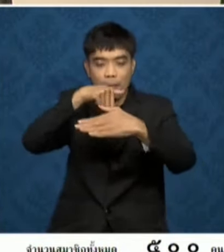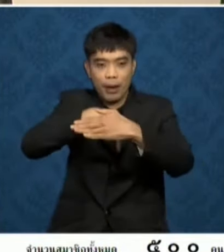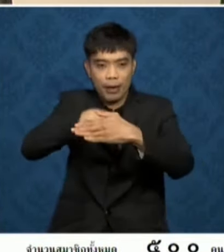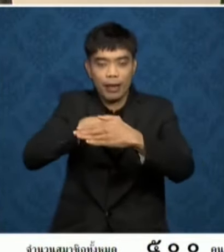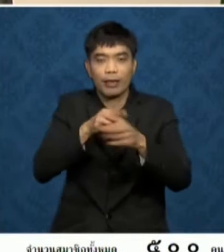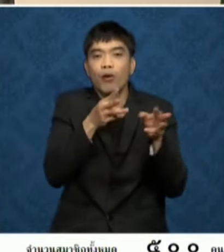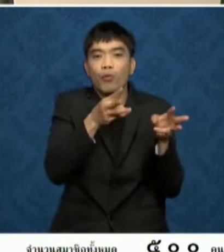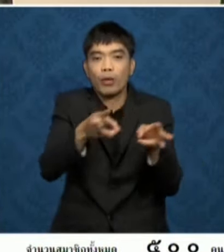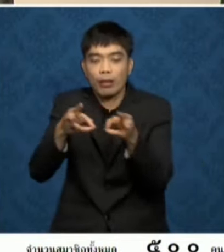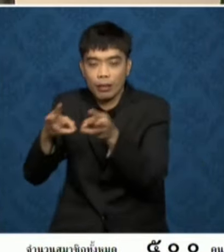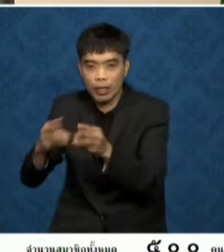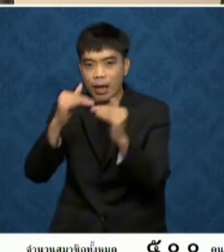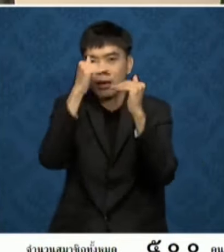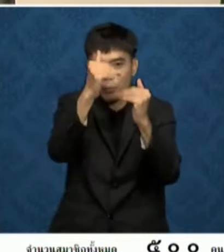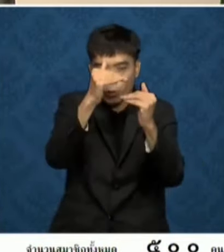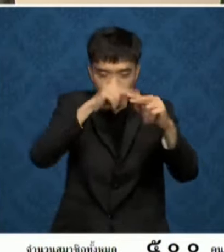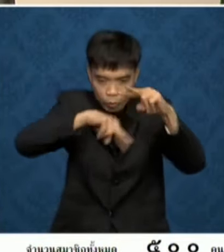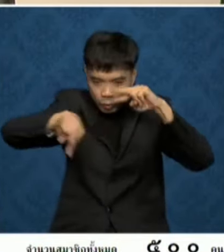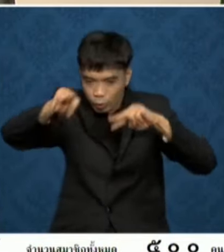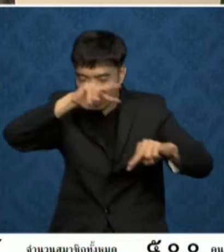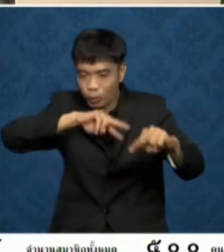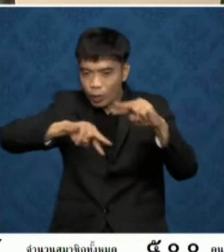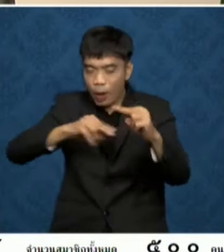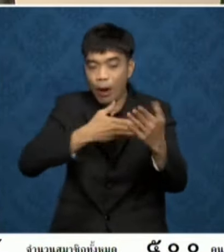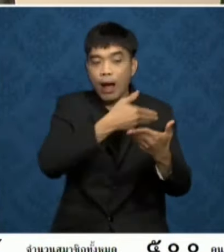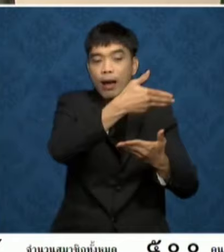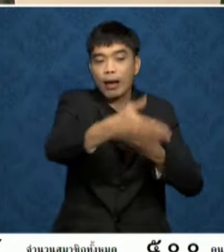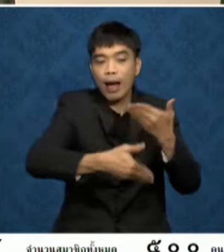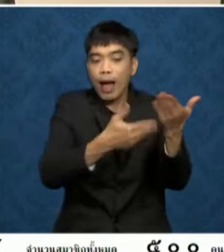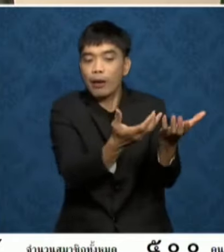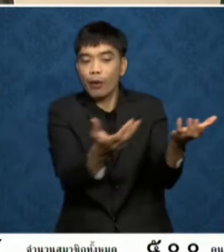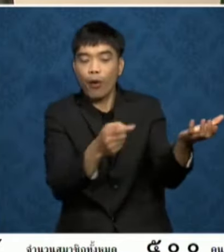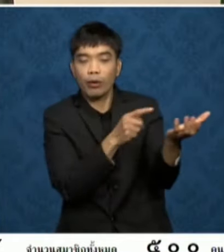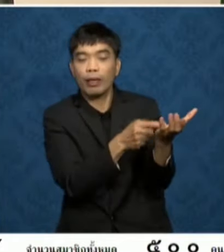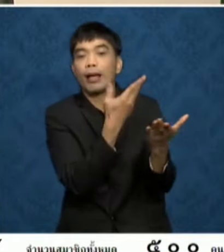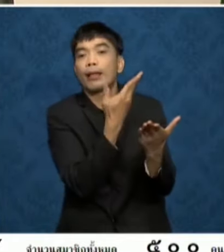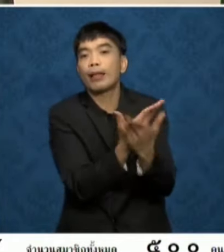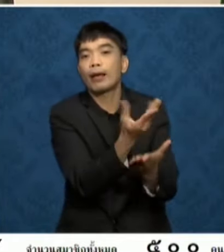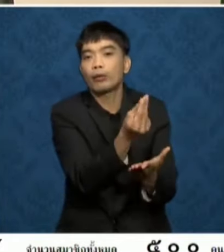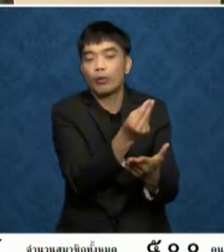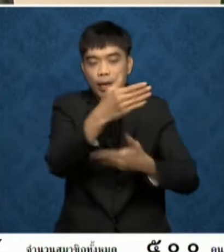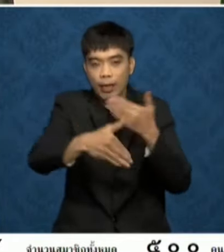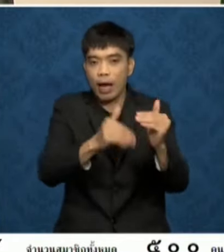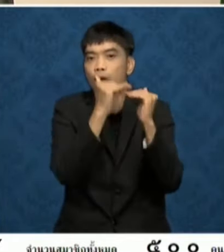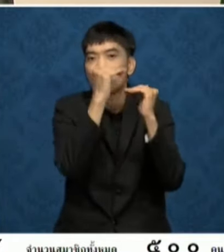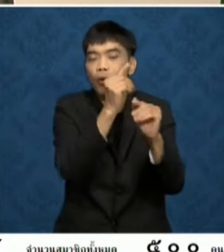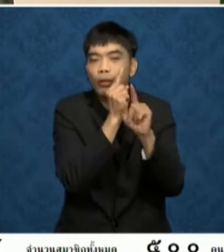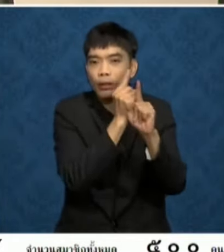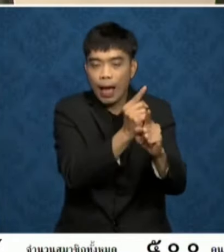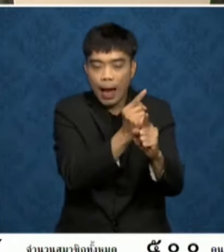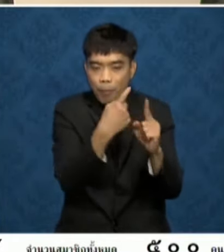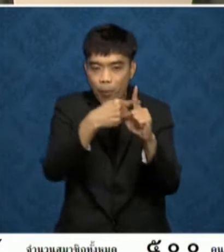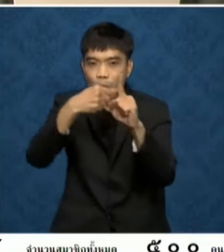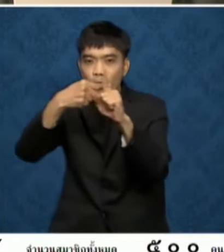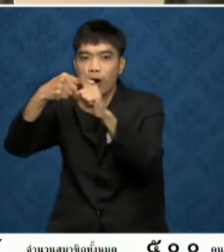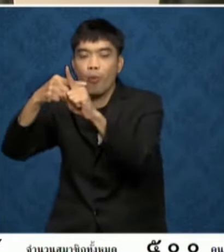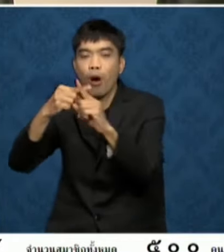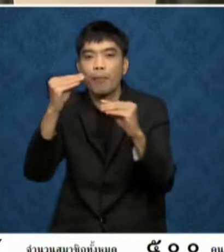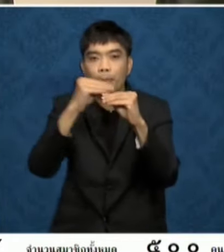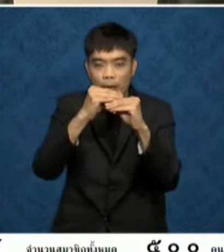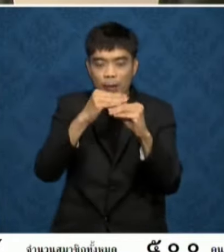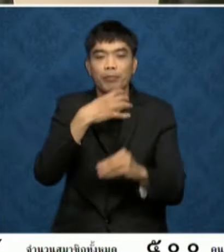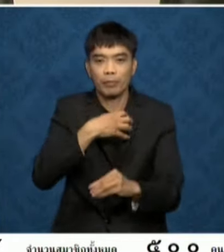มาเพื่อจะดูแลในการให้ราคาสินค้าเกษตรเนี่ยมีราคาที่มีแนวโน้มที่สูงขึ้นรวมถึงการดูแลในเรื่อง